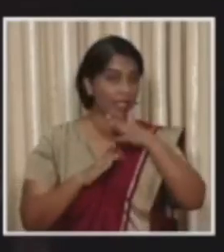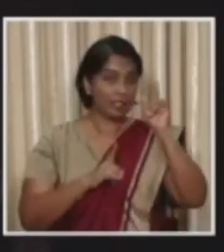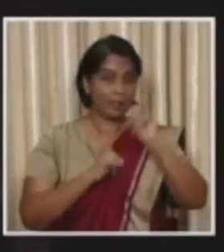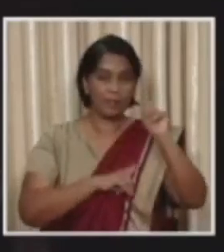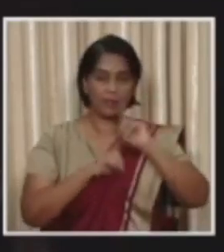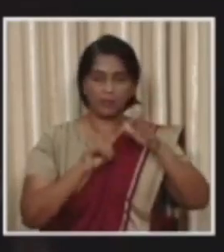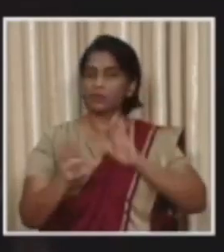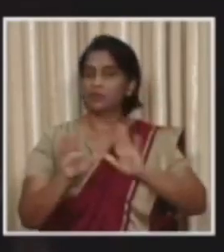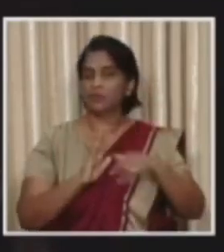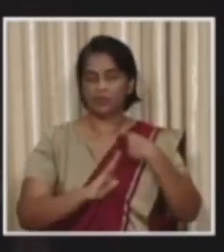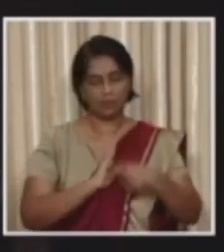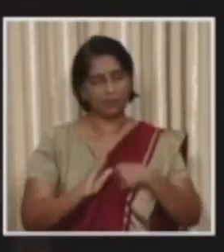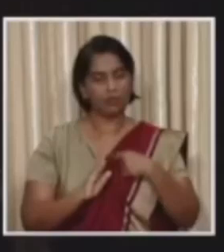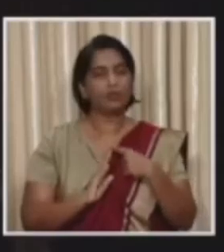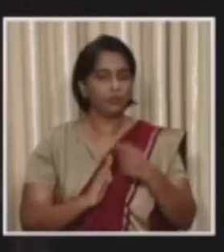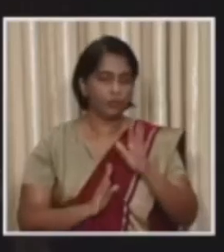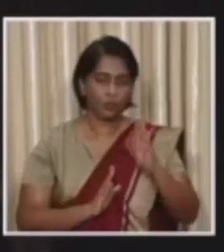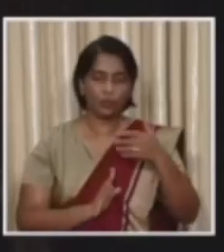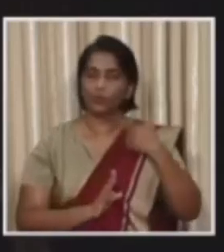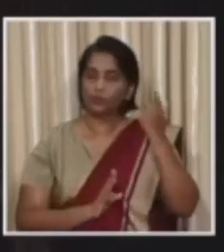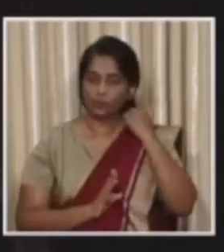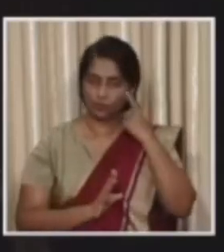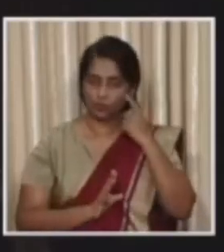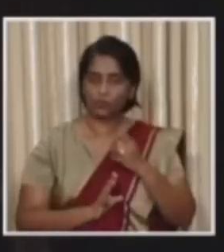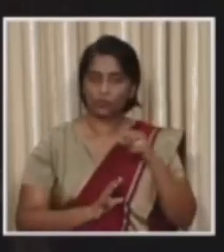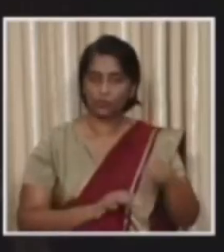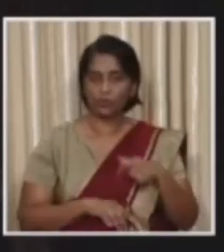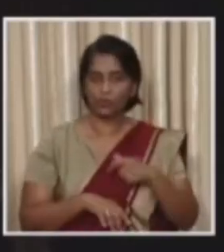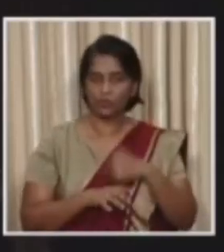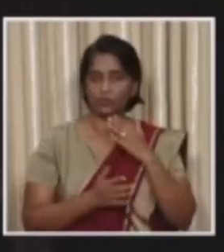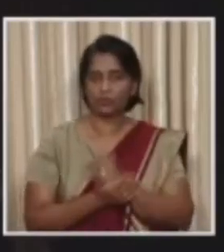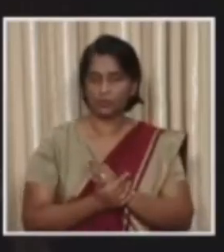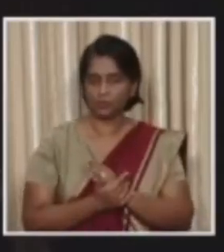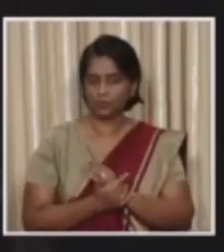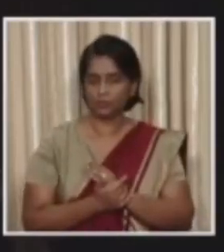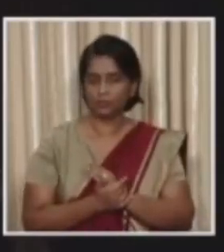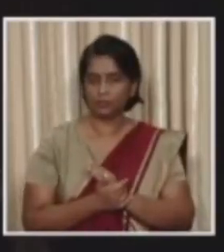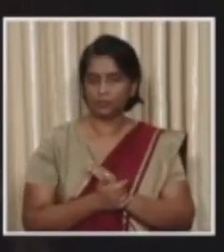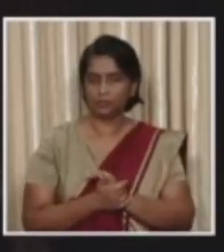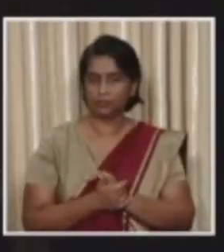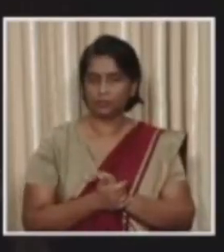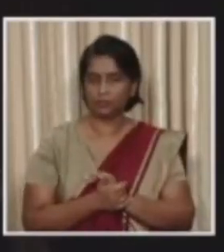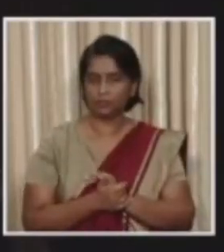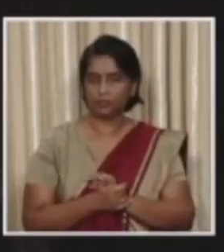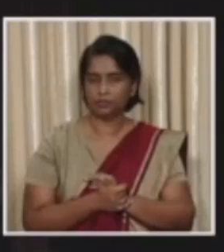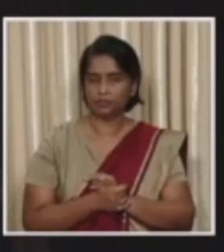යටතේ පාලනය වෙන රටක් බව අපි දන්නවා. මා මේ මොහොතේදී නවතිනවා. අස්සලාමු